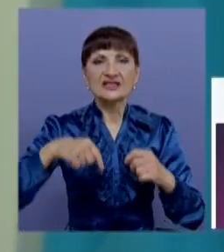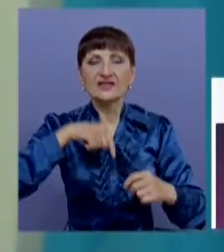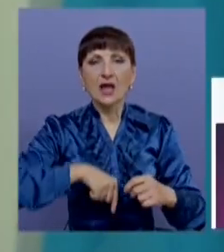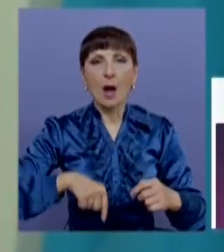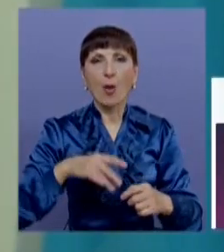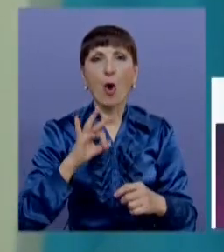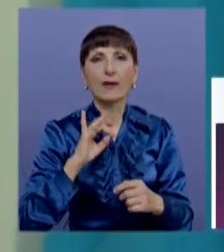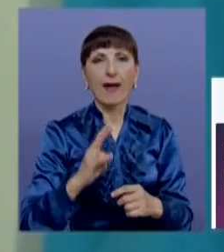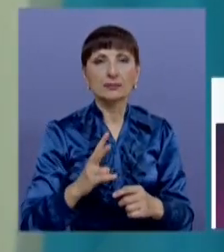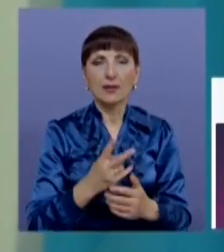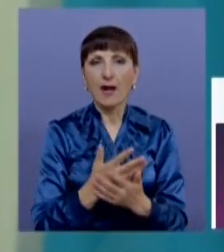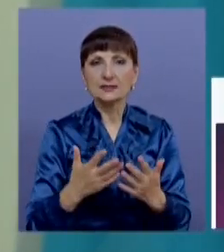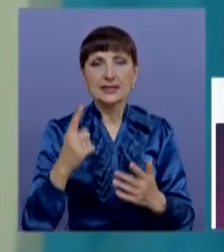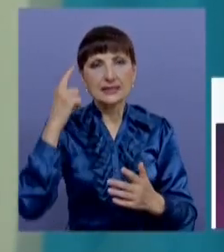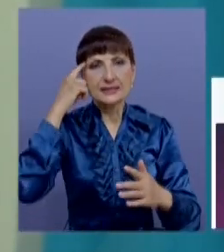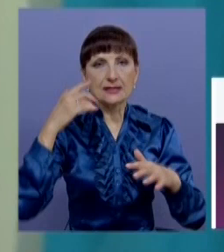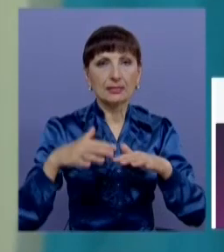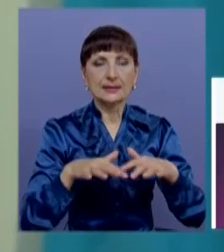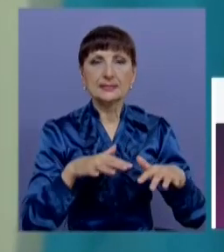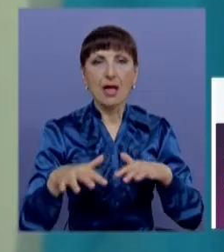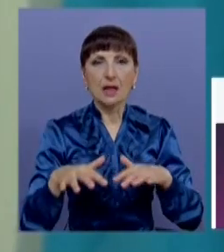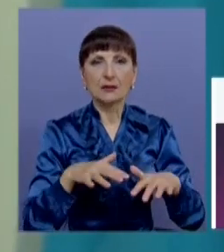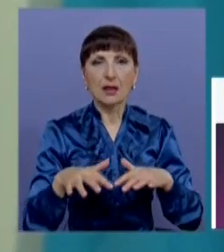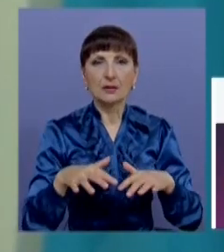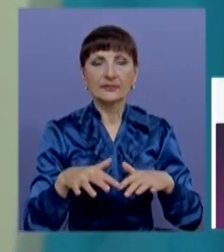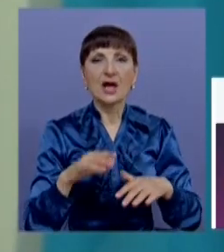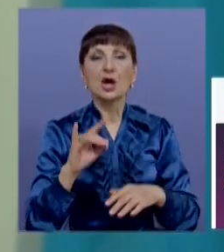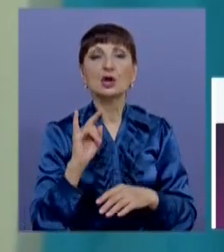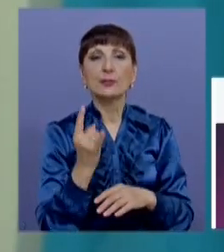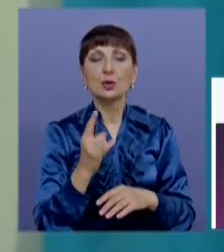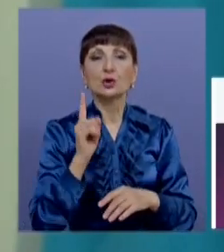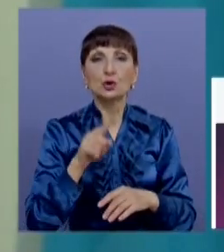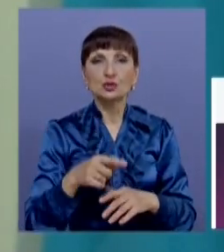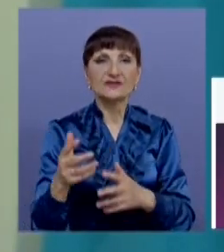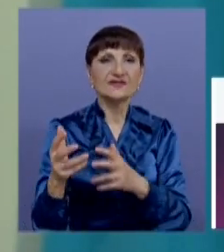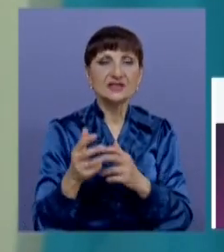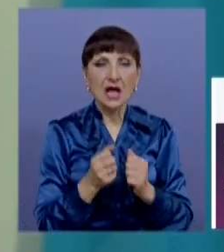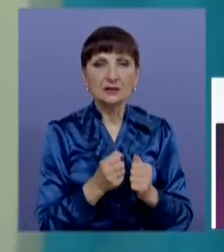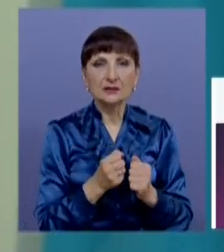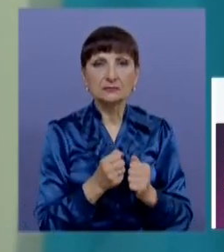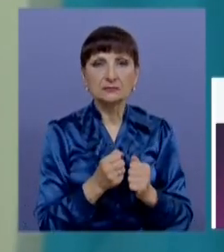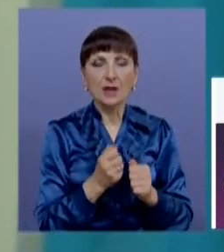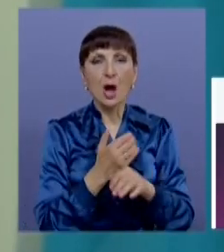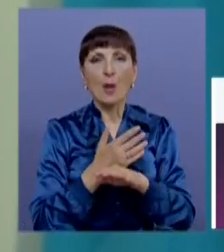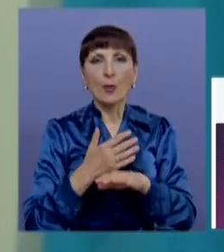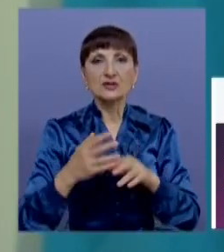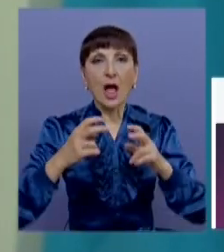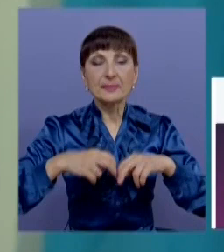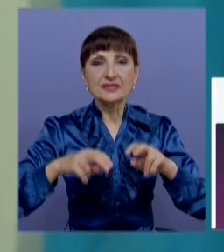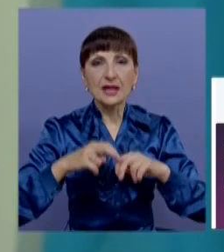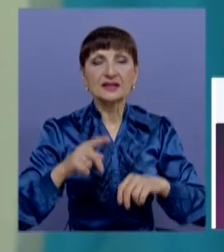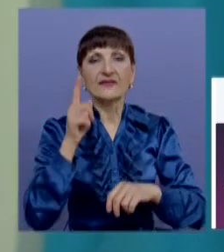полости, сотрясение головного мозга. Ребенок тут же взят после обследования,